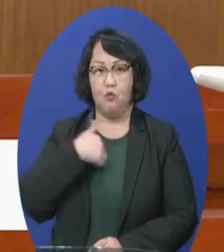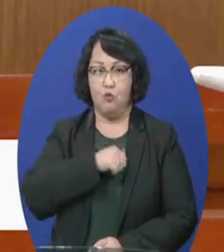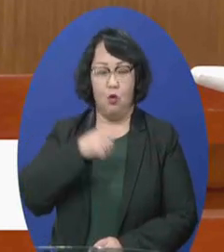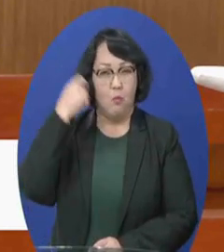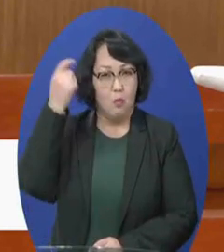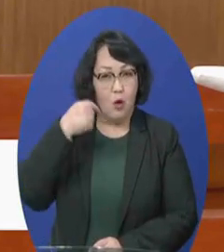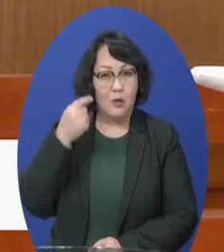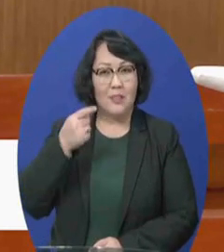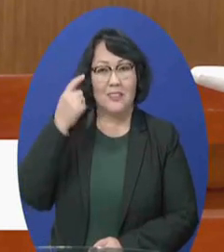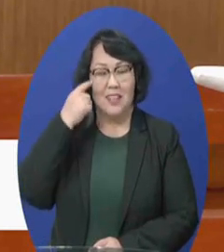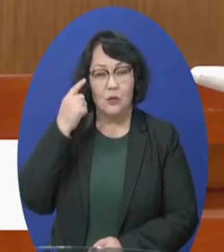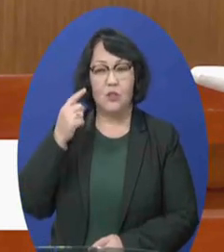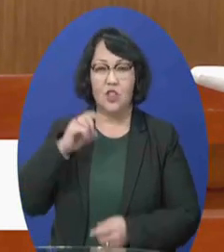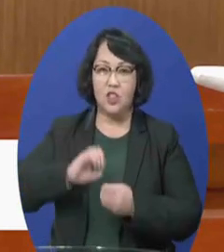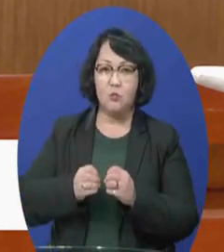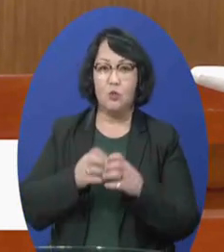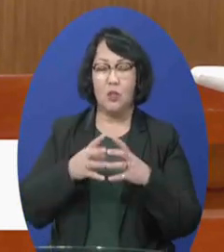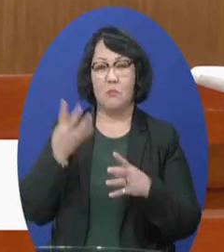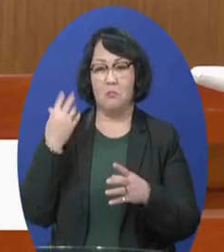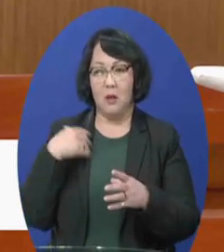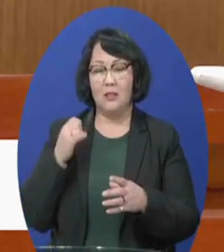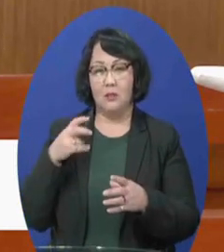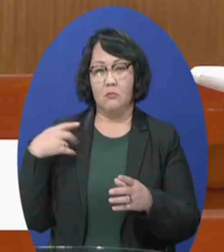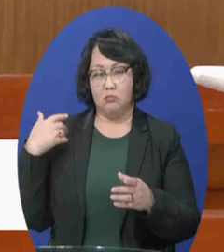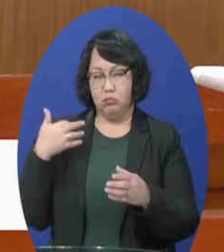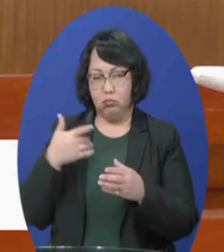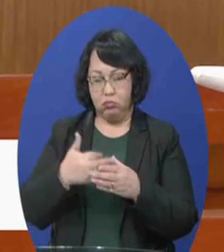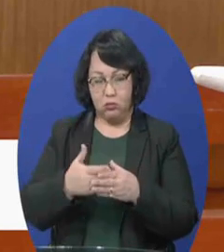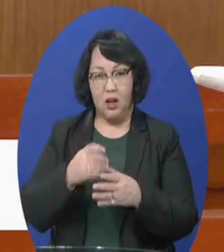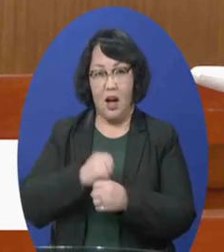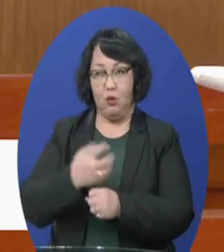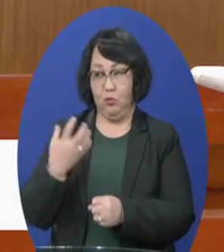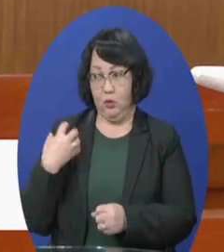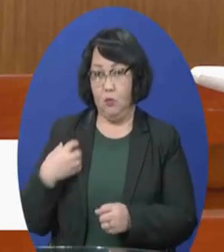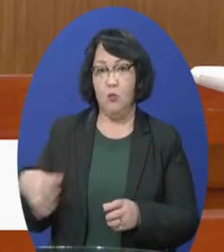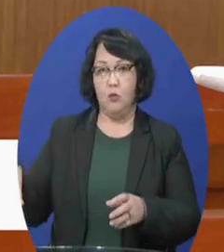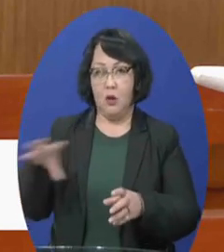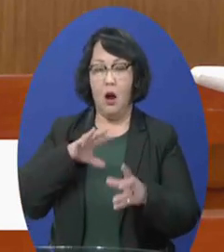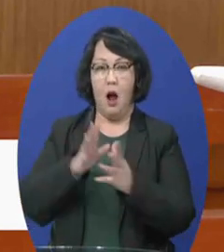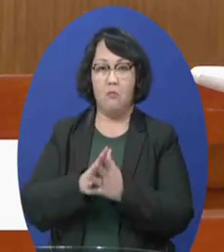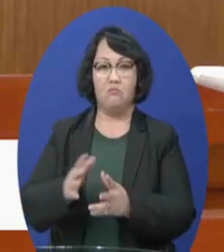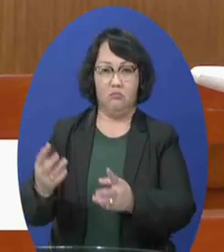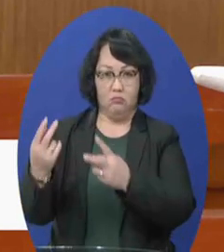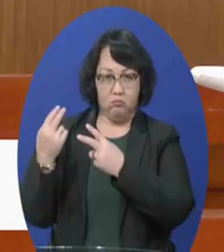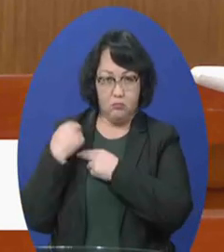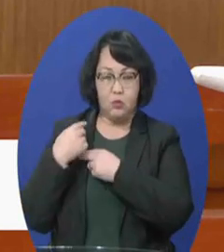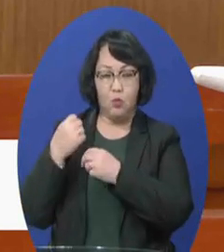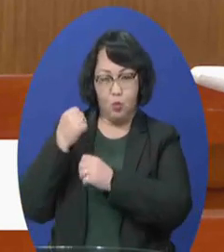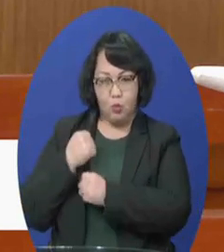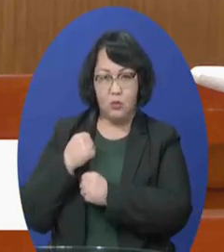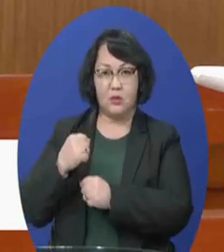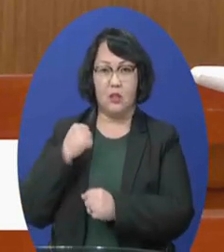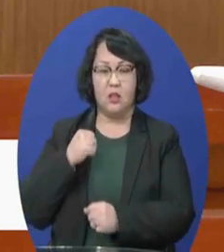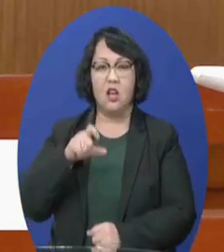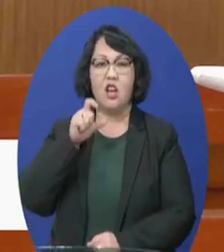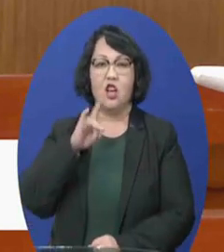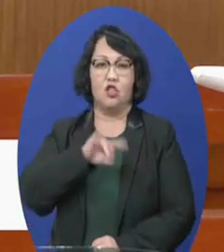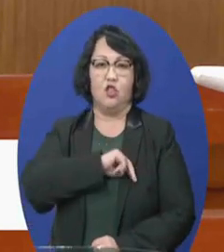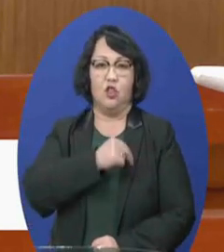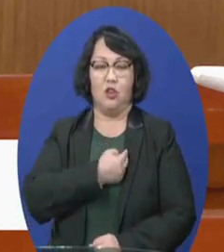хийж хэрэгжүүлж ирсэн зүйл маань энэ бол хариуцлагыг хамтаараа үүрдэг. Тэгээ энэ ер зөргийнхөө